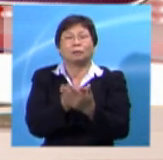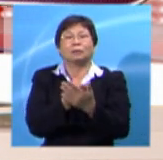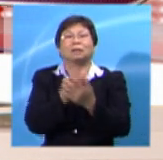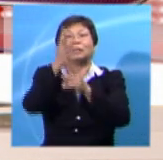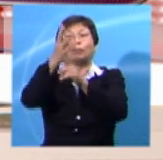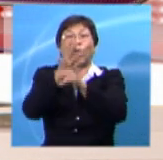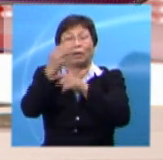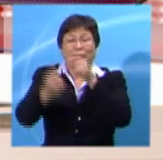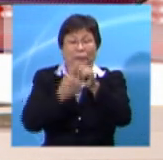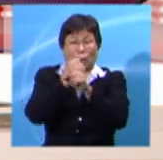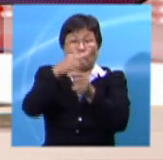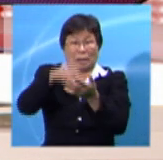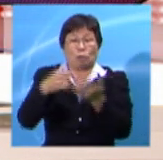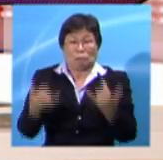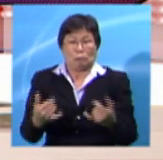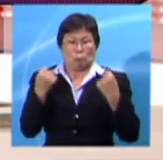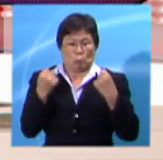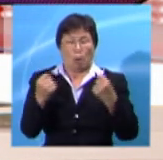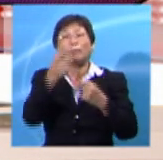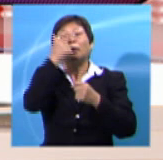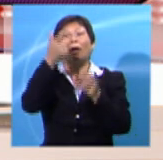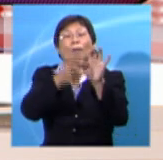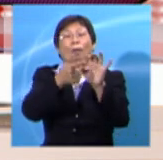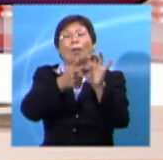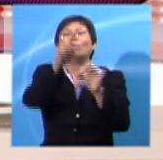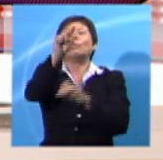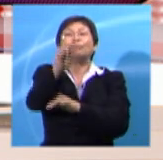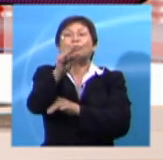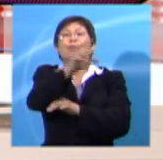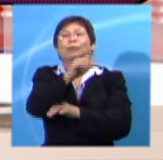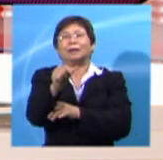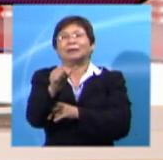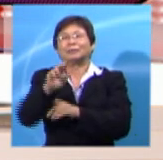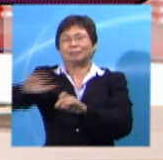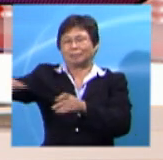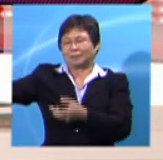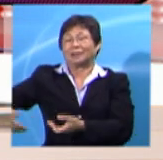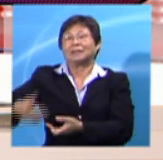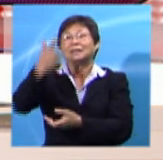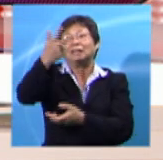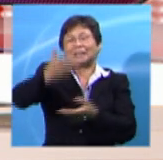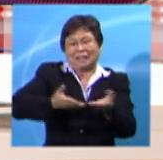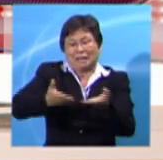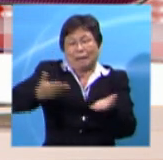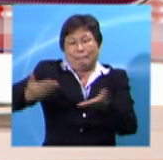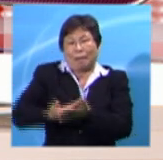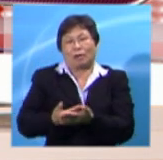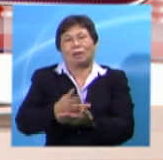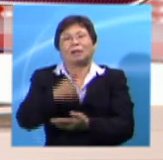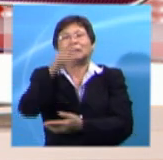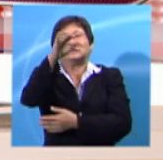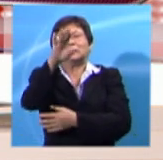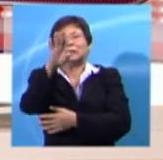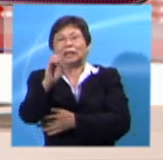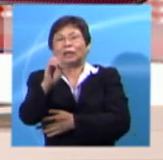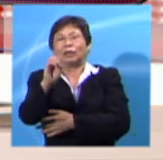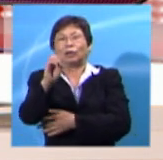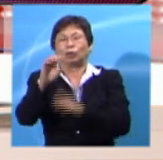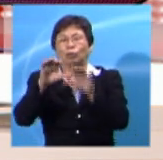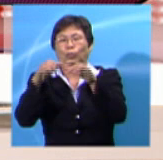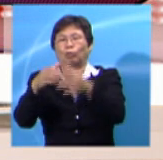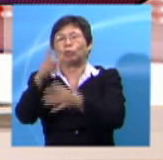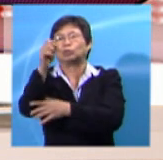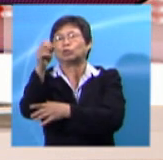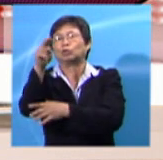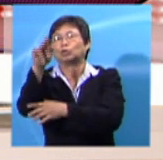tahun ini lebih Kukuh didorong harga minyak yang rendah serta pengenalan tiga perkhidmatan baharu ketua pegawai eksekutif kumpulan Tan Sri